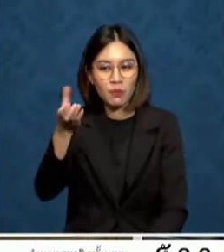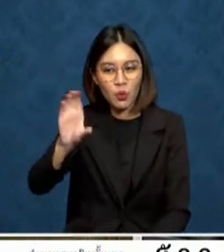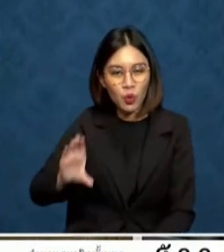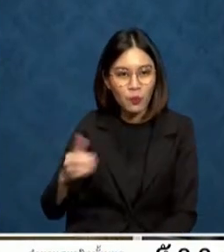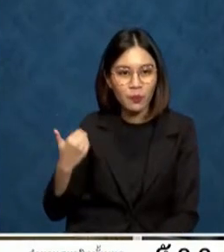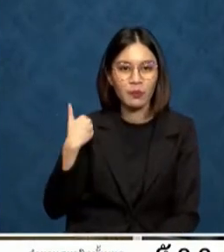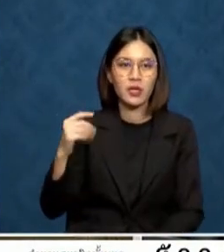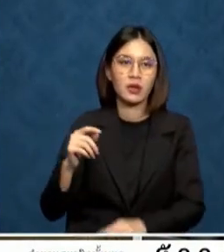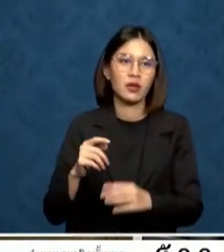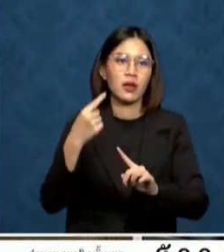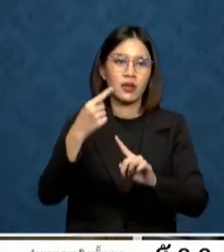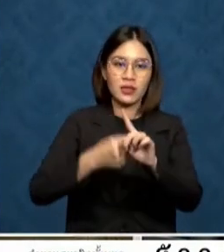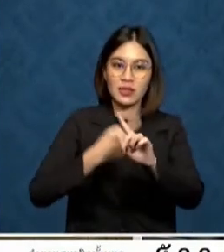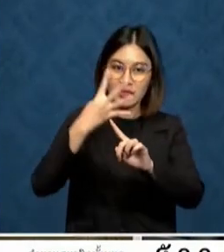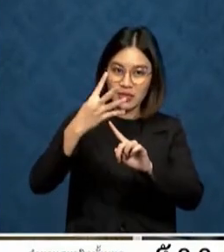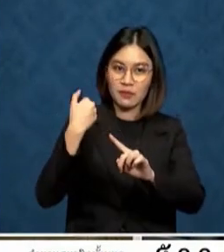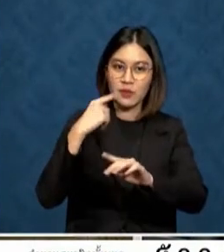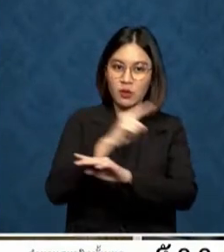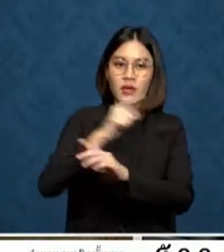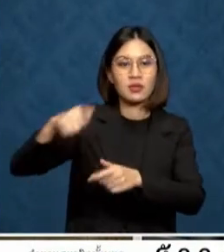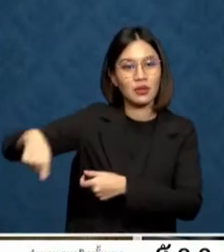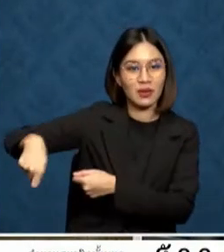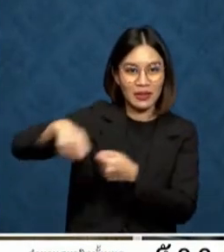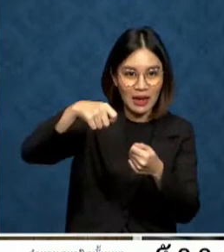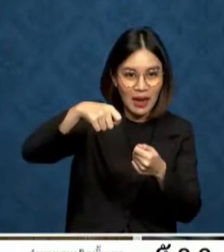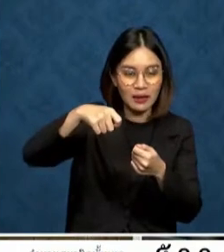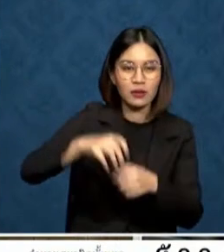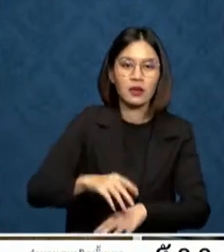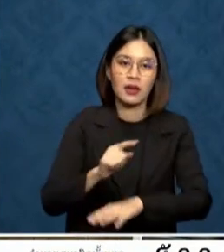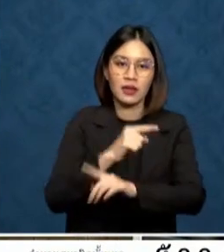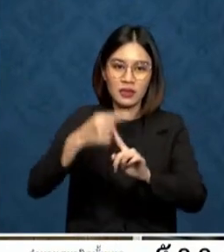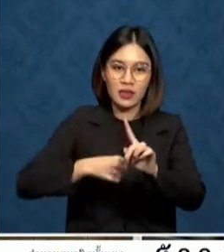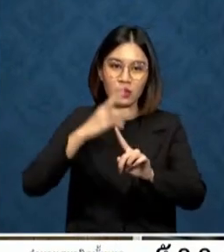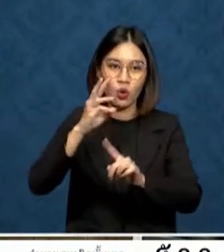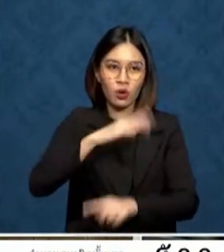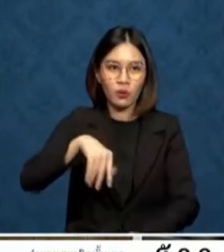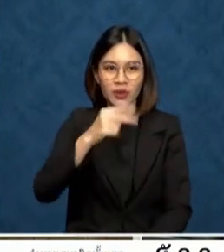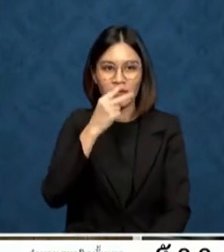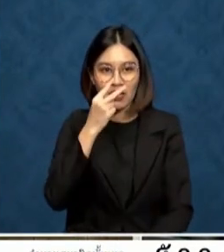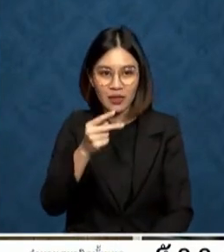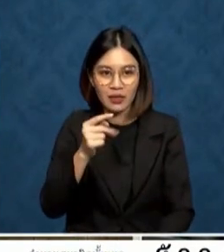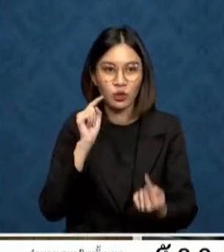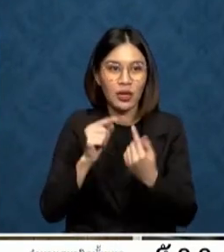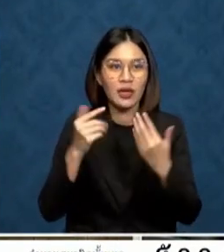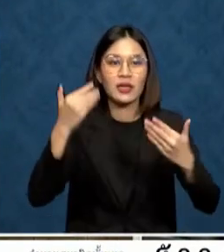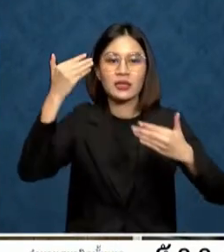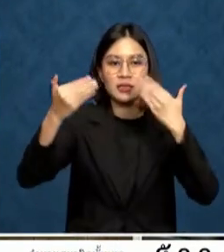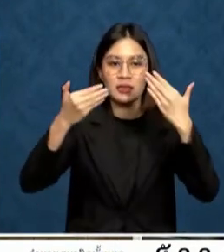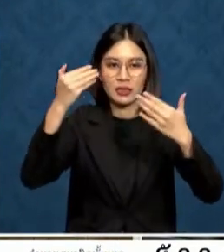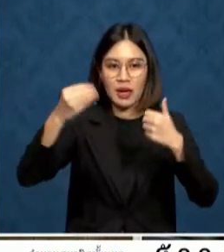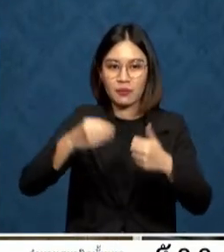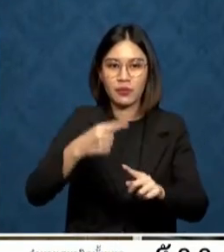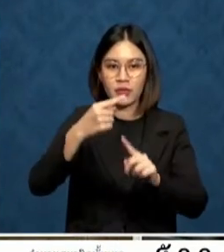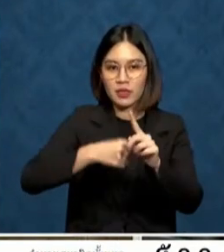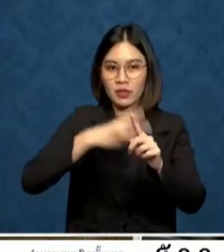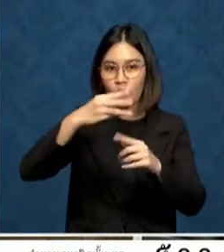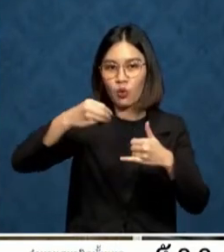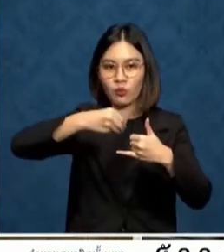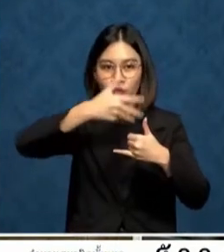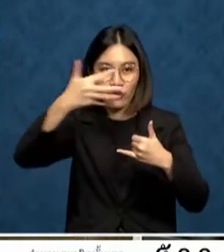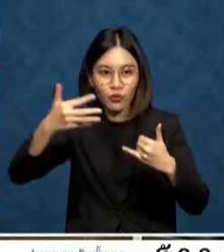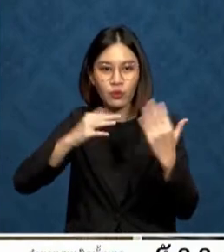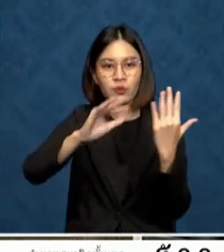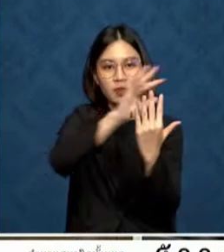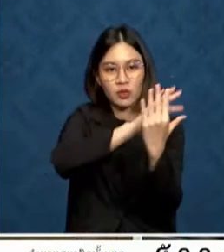เอ้อช่วงเดือนเมษายนมีงานสงกรานต์ช่วงมิถุนายนก็จะเห็นท่านเล่นใหญ่กับงานพยต่างๆทั่วประเทศ